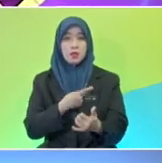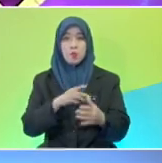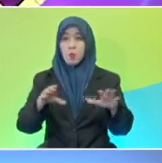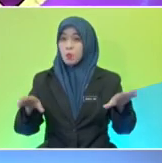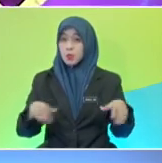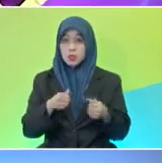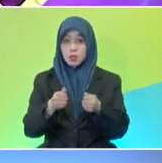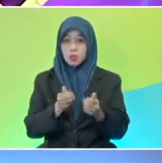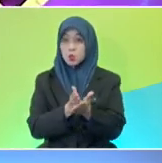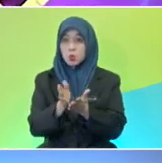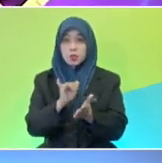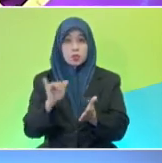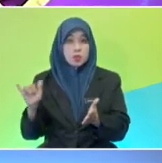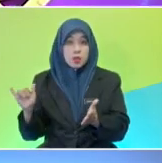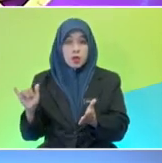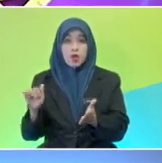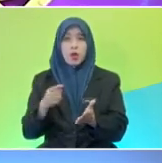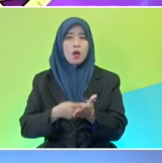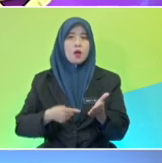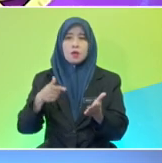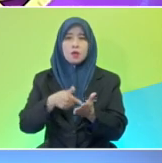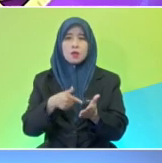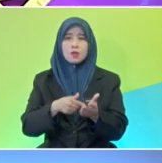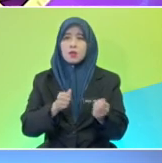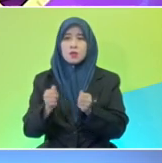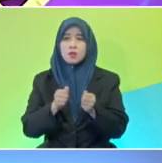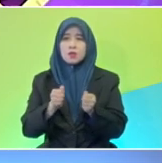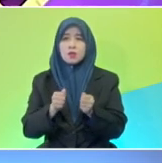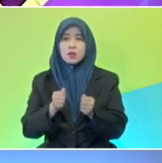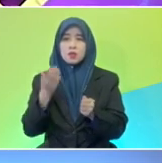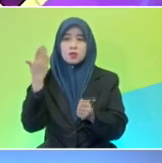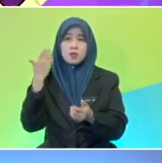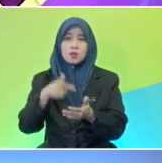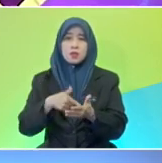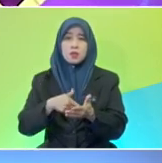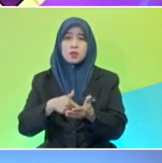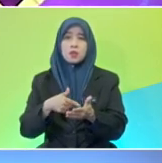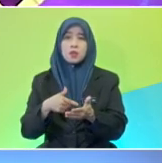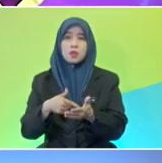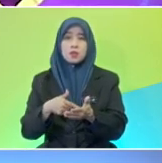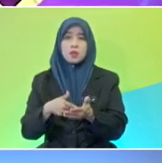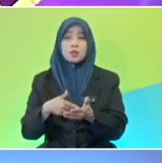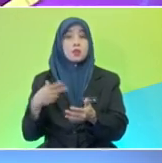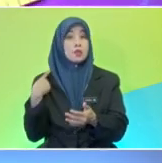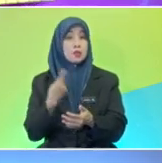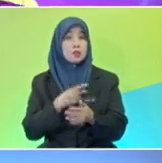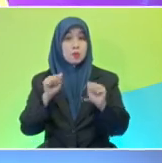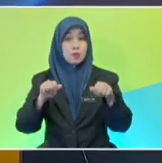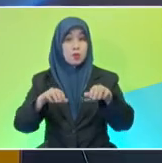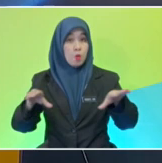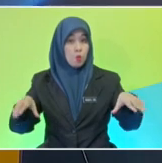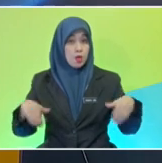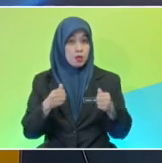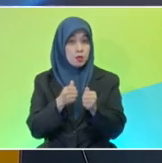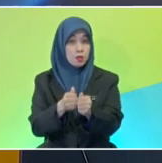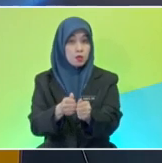Maksud cikgu adalah apa lagi selain daripada aktiviti-aktiviti yang kita sebutkan yang kita boleh laksanakan mengikut 4 waktu tersebut. Okay. Jadi apa